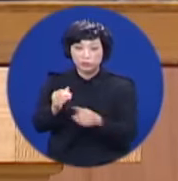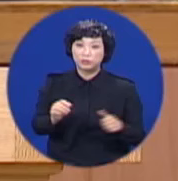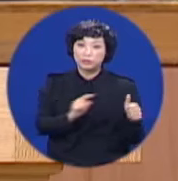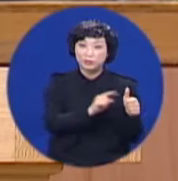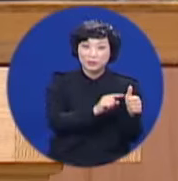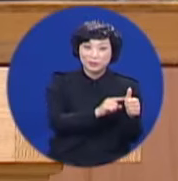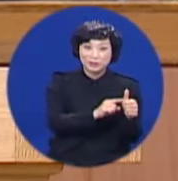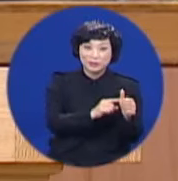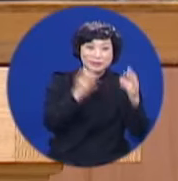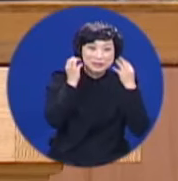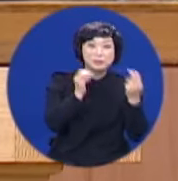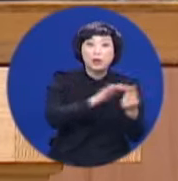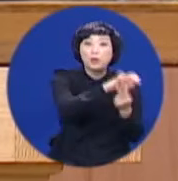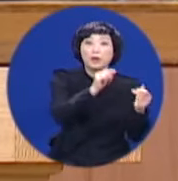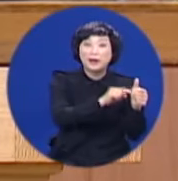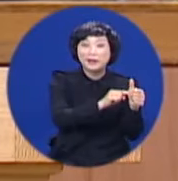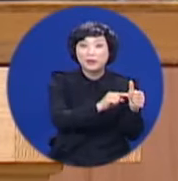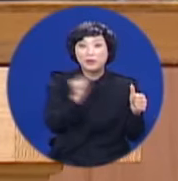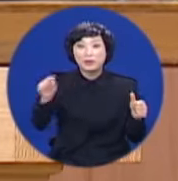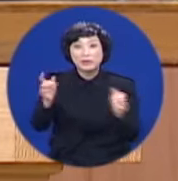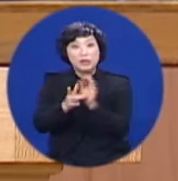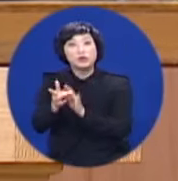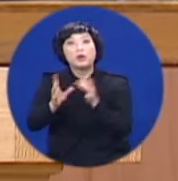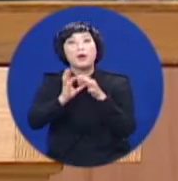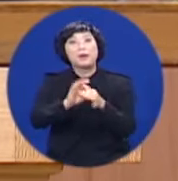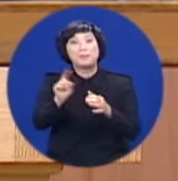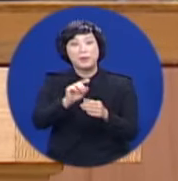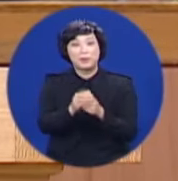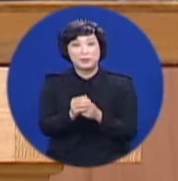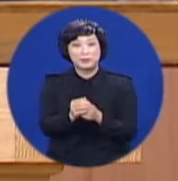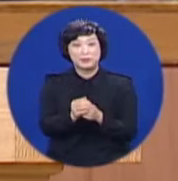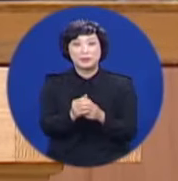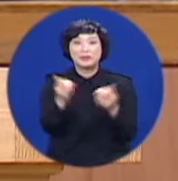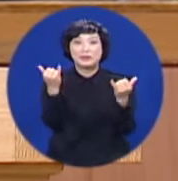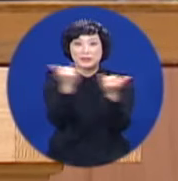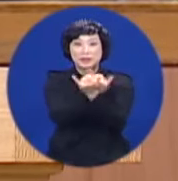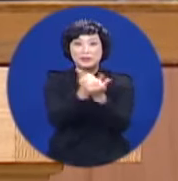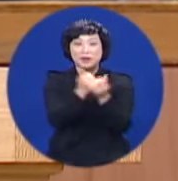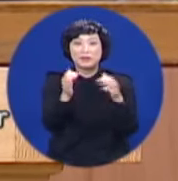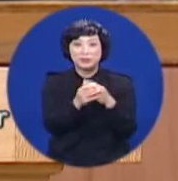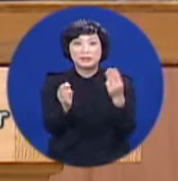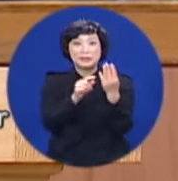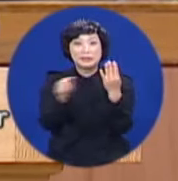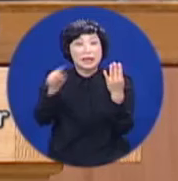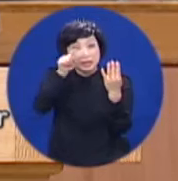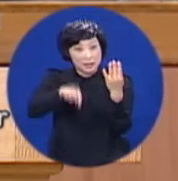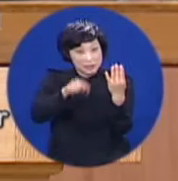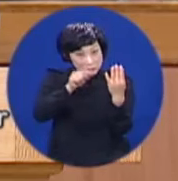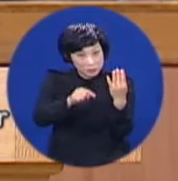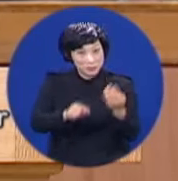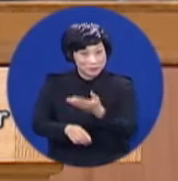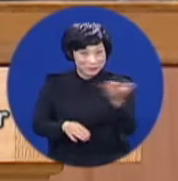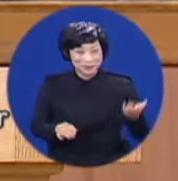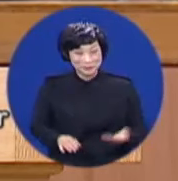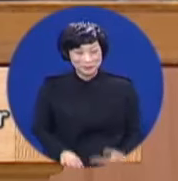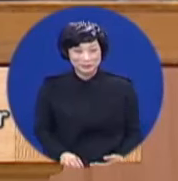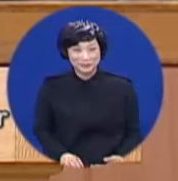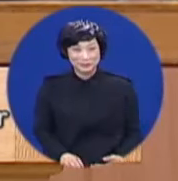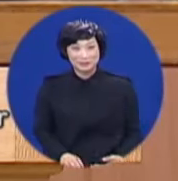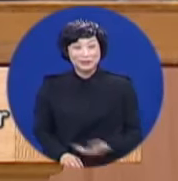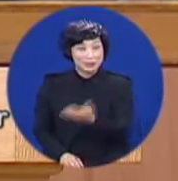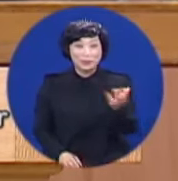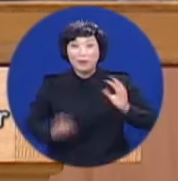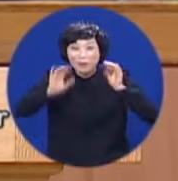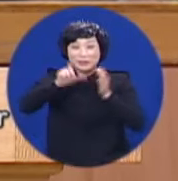요한이와 예수는 이종사촌 간인데 사촌도 어렸을 때는 이종사촌이 얼마나